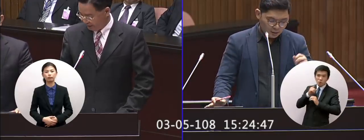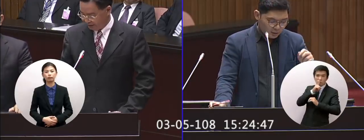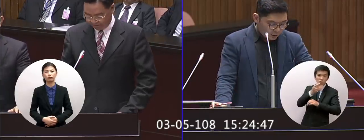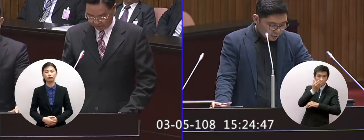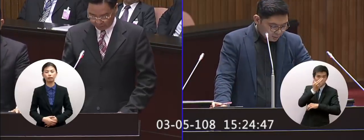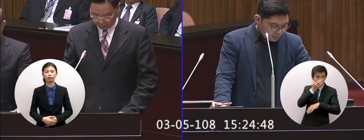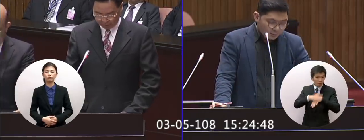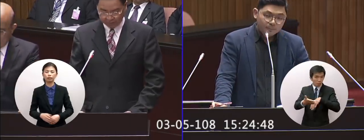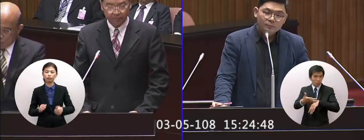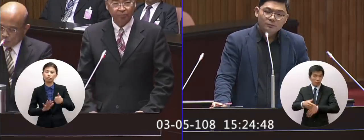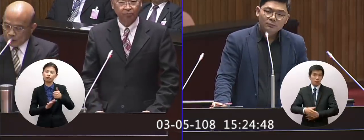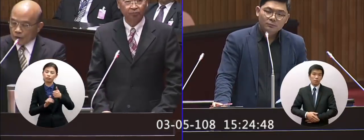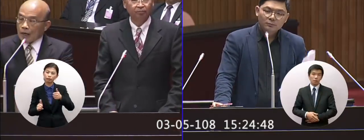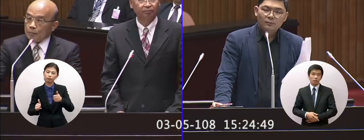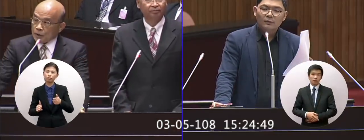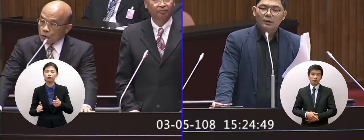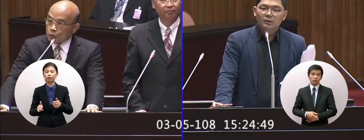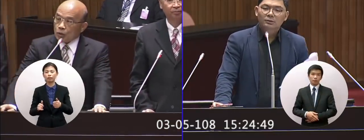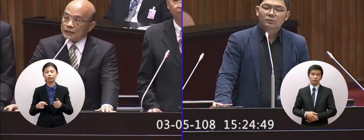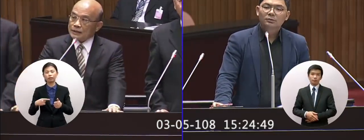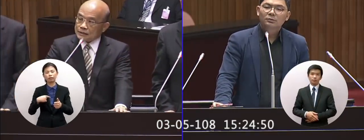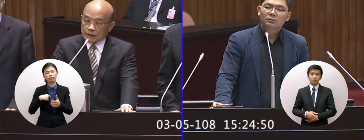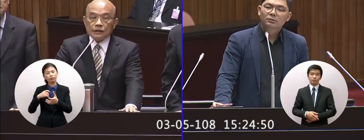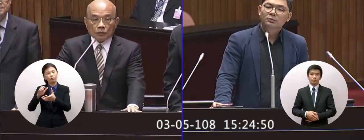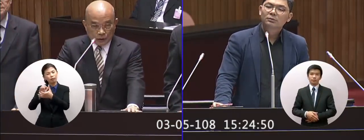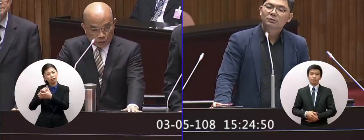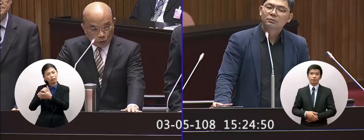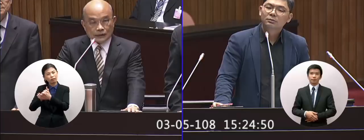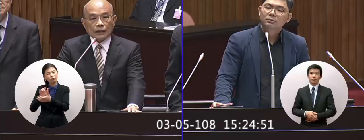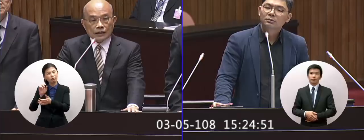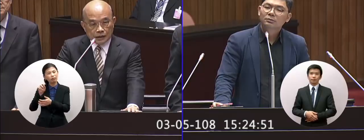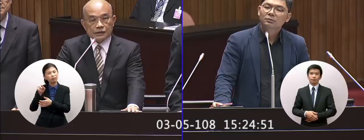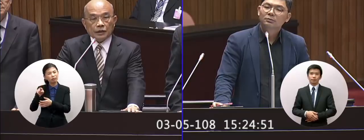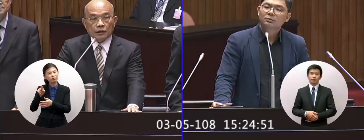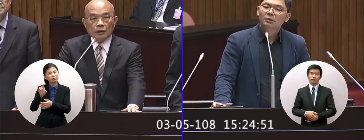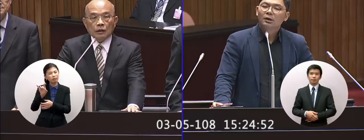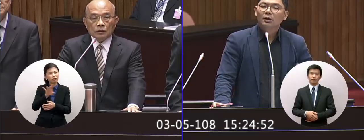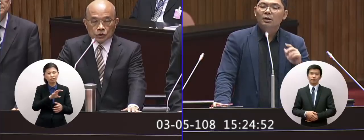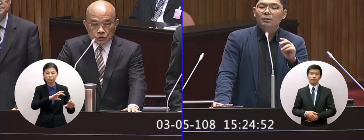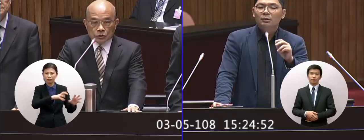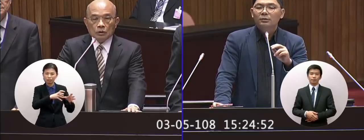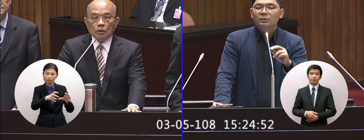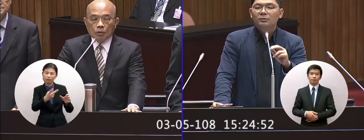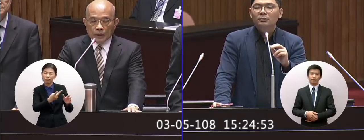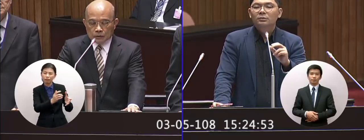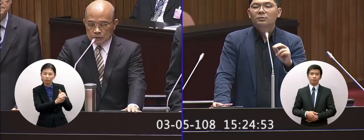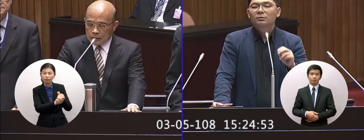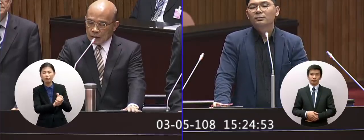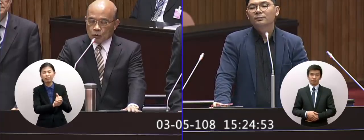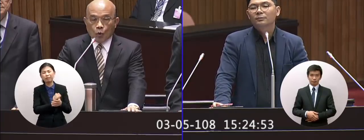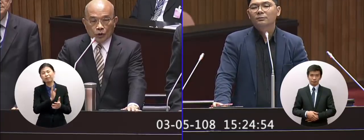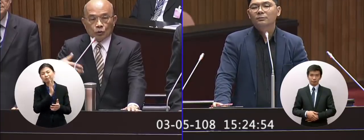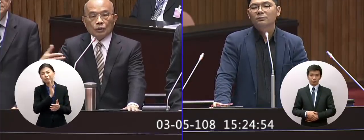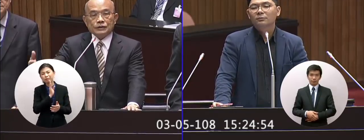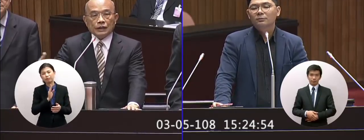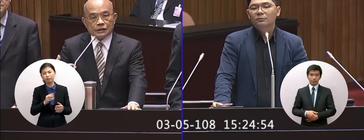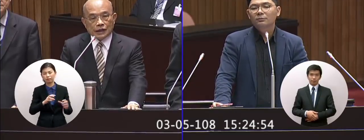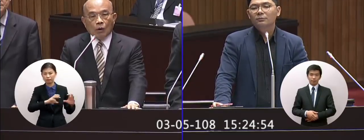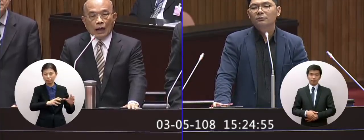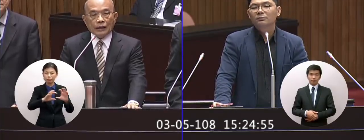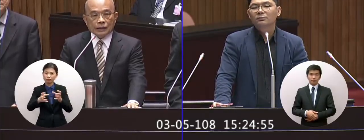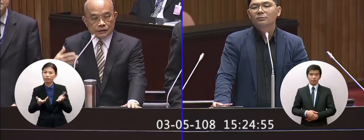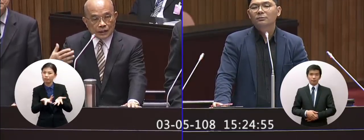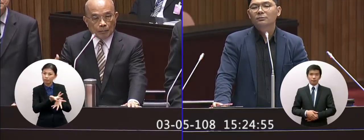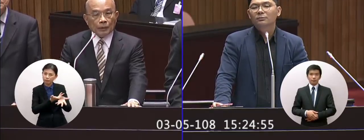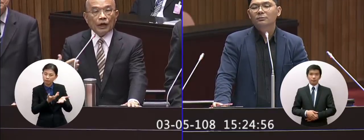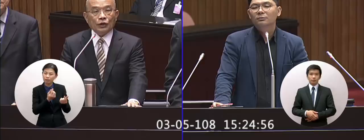委员，这个你用朋友来比喻国家之间非常贴切，就是我们在国与国之间的